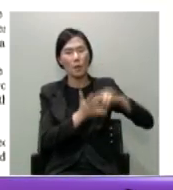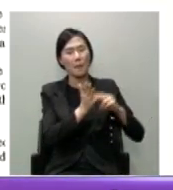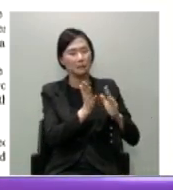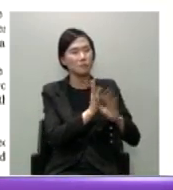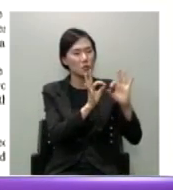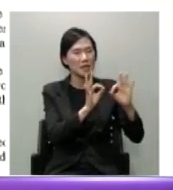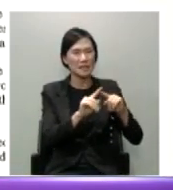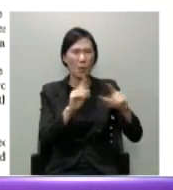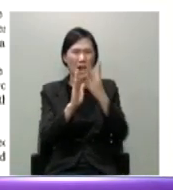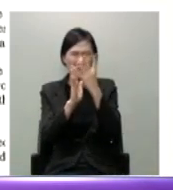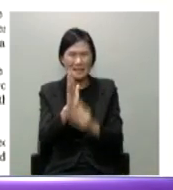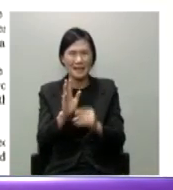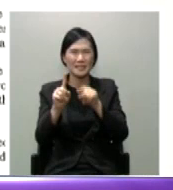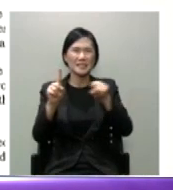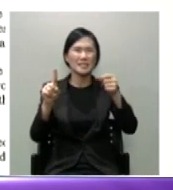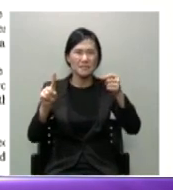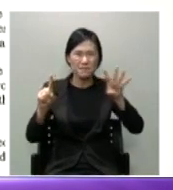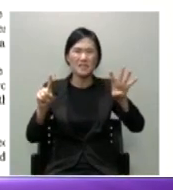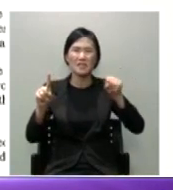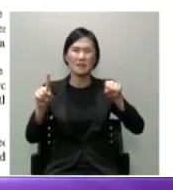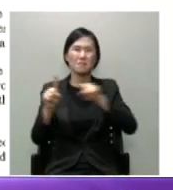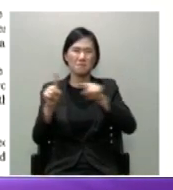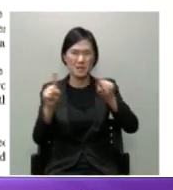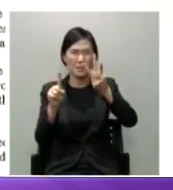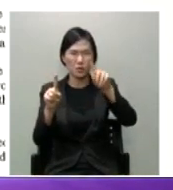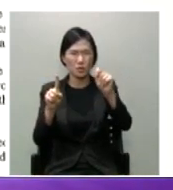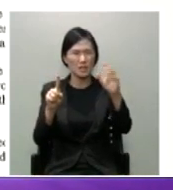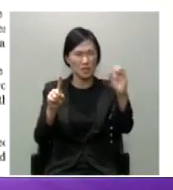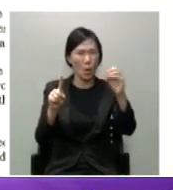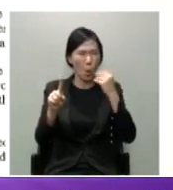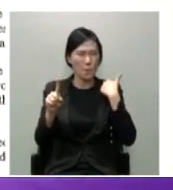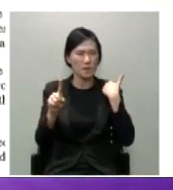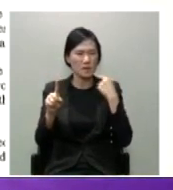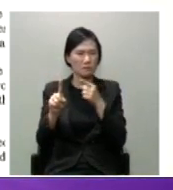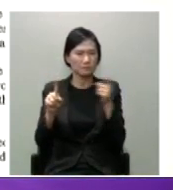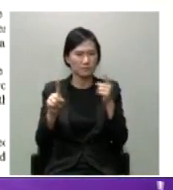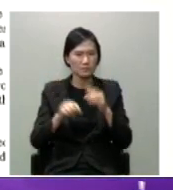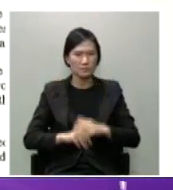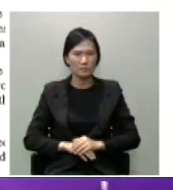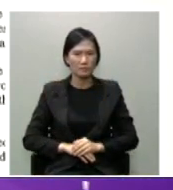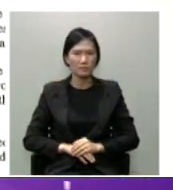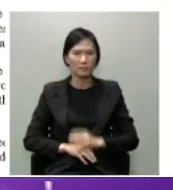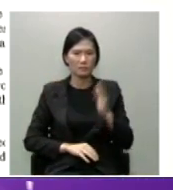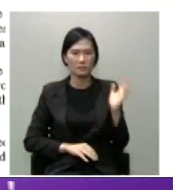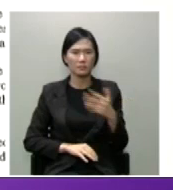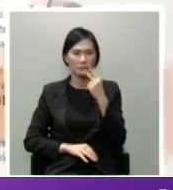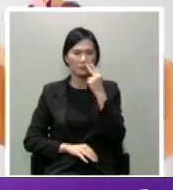ต่ก็ยังเหลือคดีคากันอยู่ใน WTO ล่ะครับท่านประธานครับ นี่คือหน้าต่อ